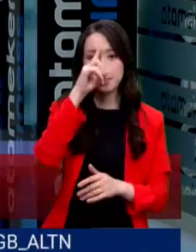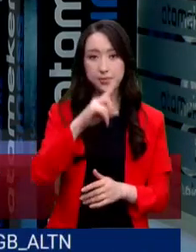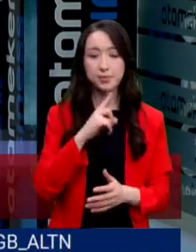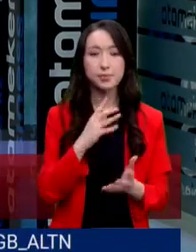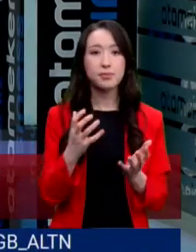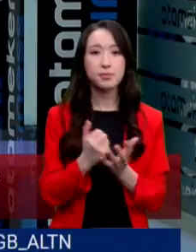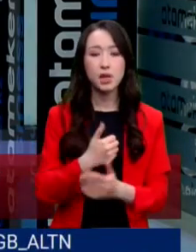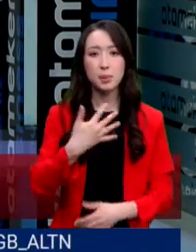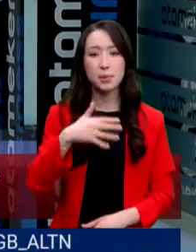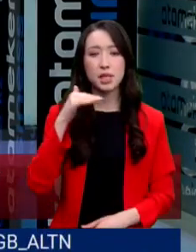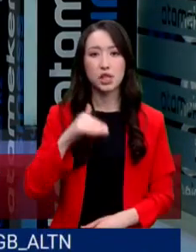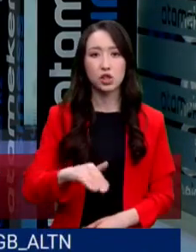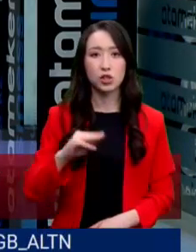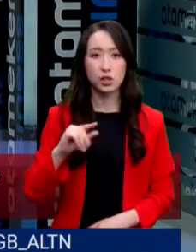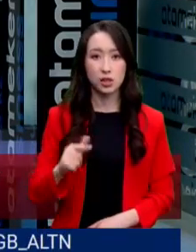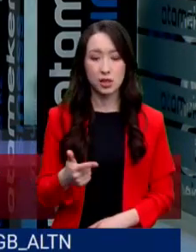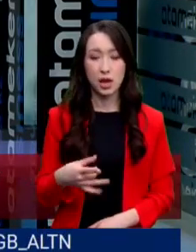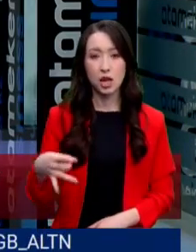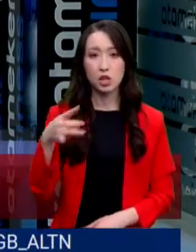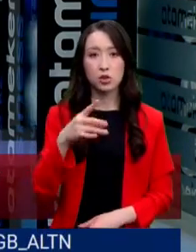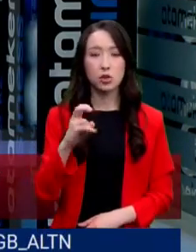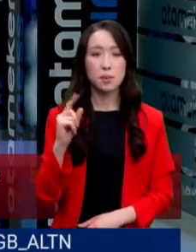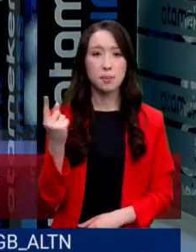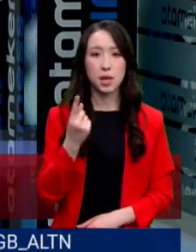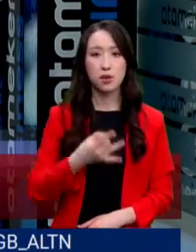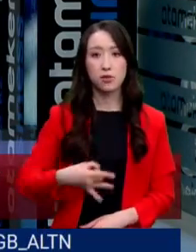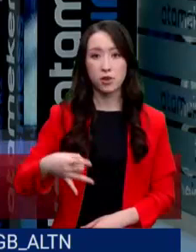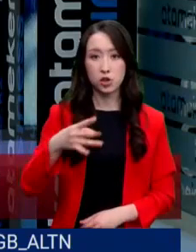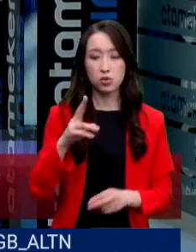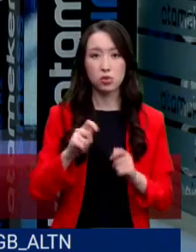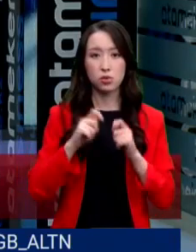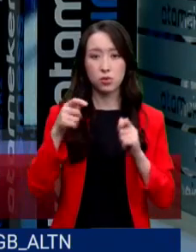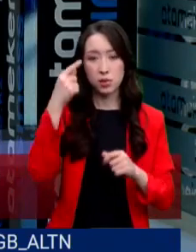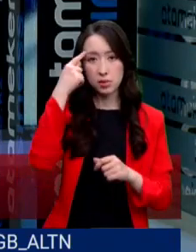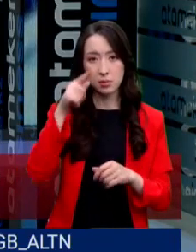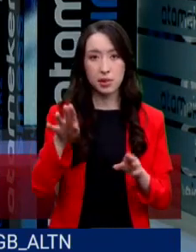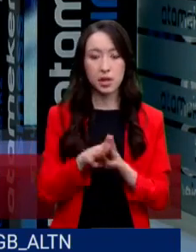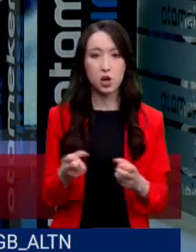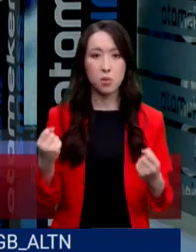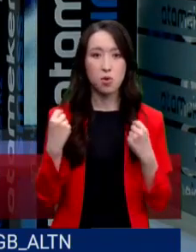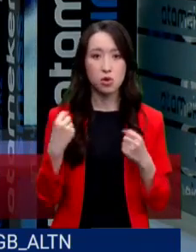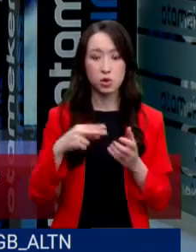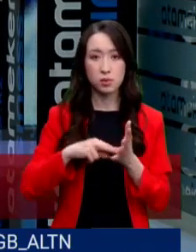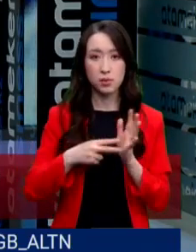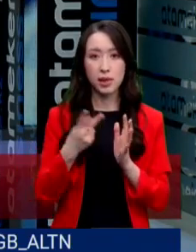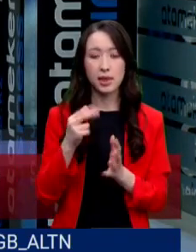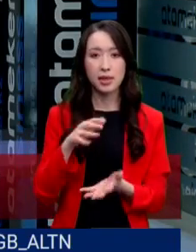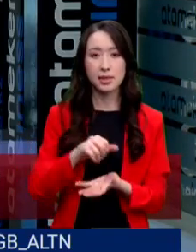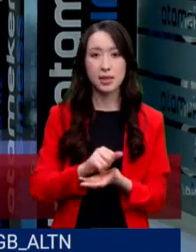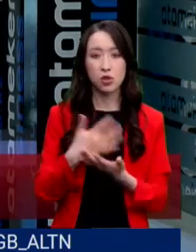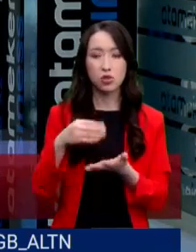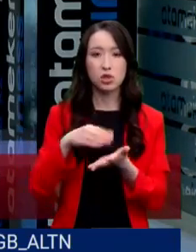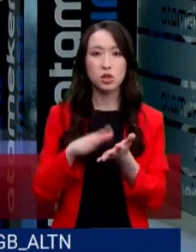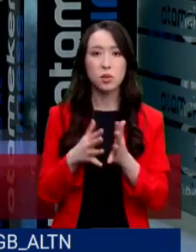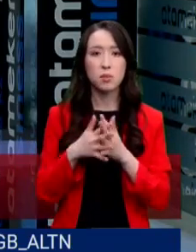выходит в 50 тысяч тенге. Регион стал первым в республике, внедривший такой спортивный проект. На занятия уже записалось